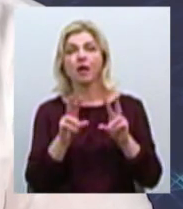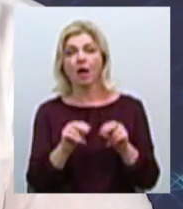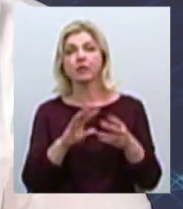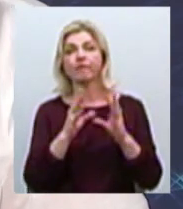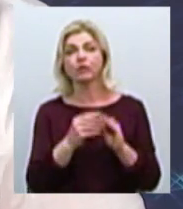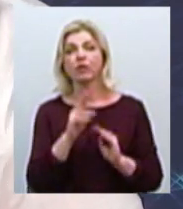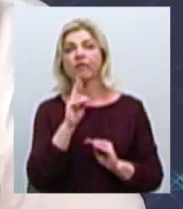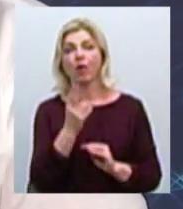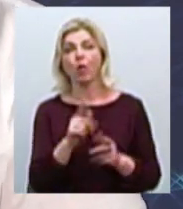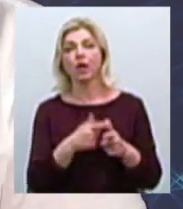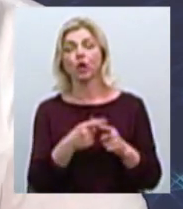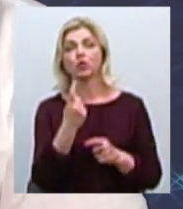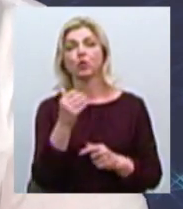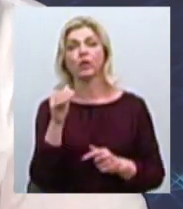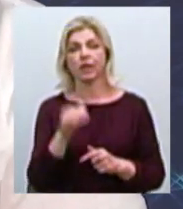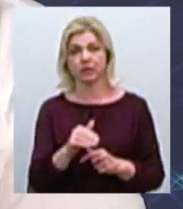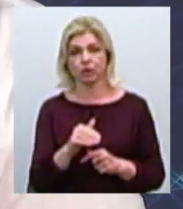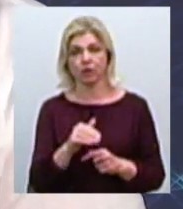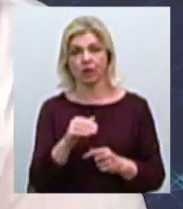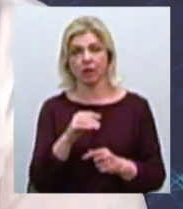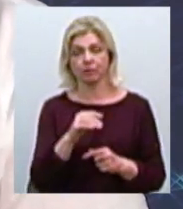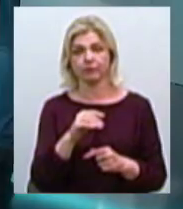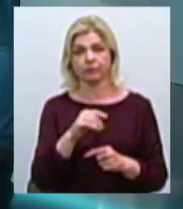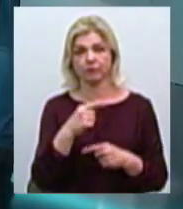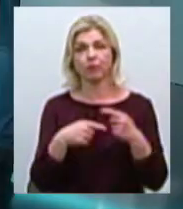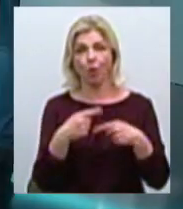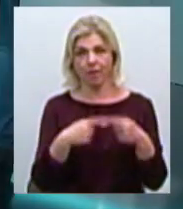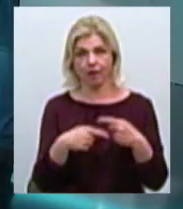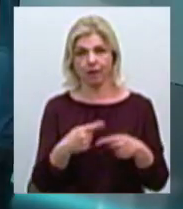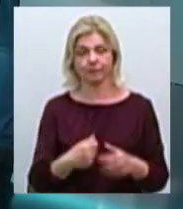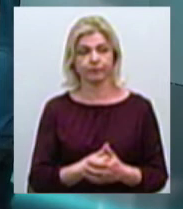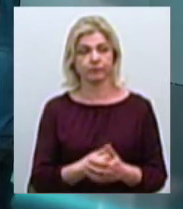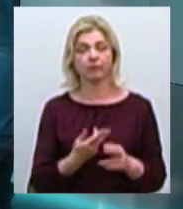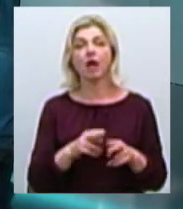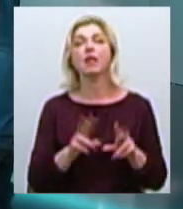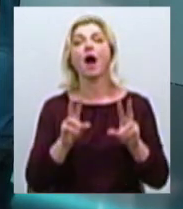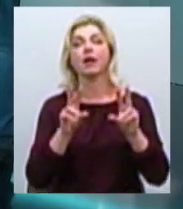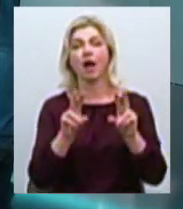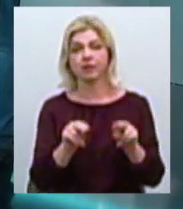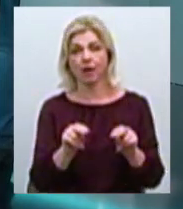роки или 100 тисяч пробіга. 2 роки. Ну, це гарантійне